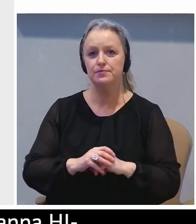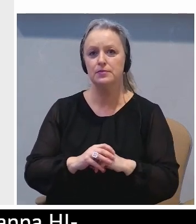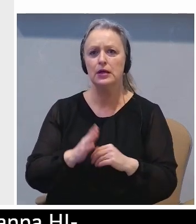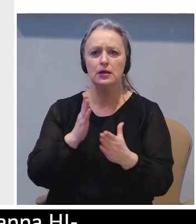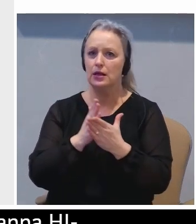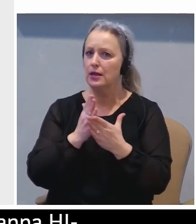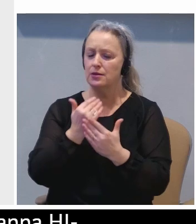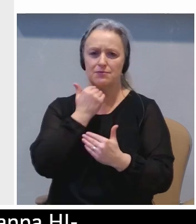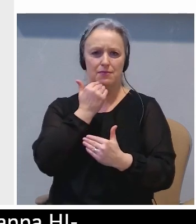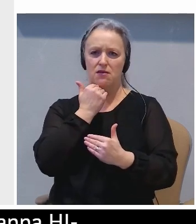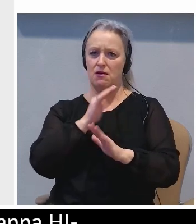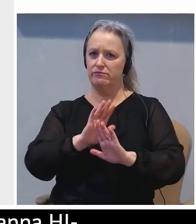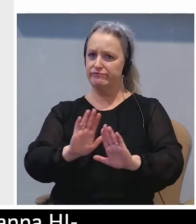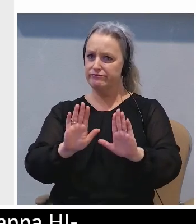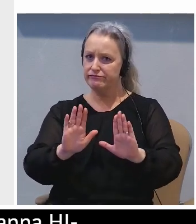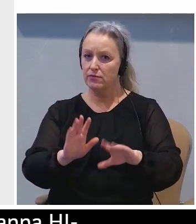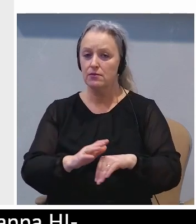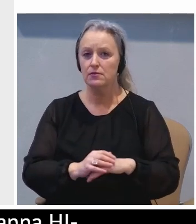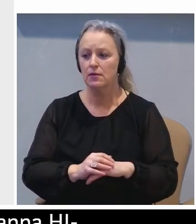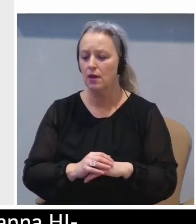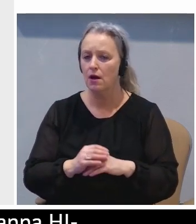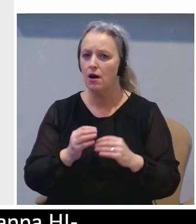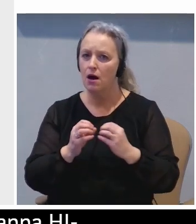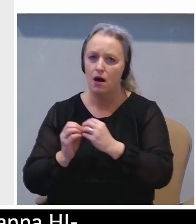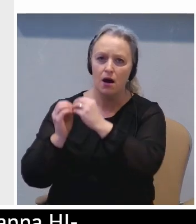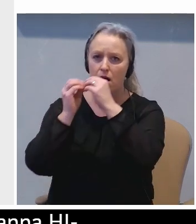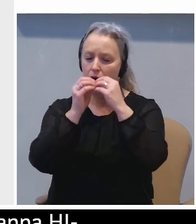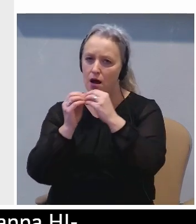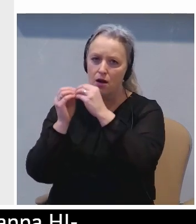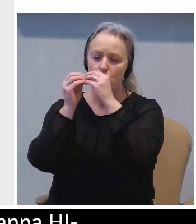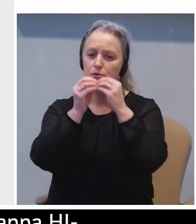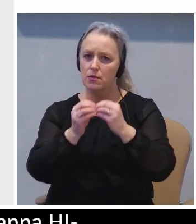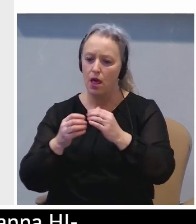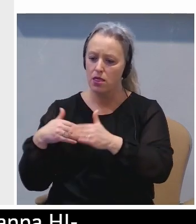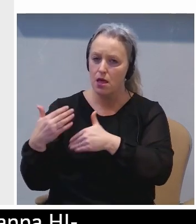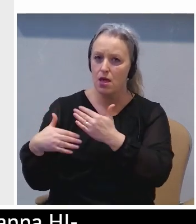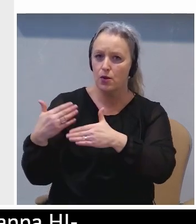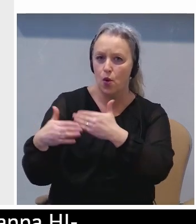soovitav ja oleme aastakümnete jooksul